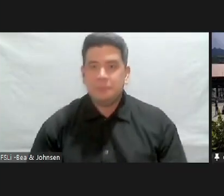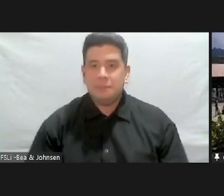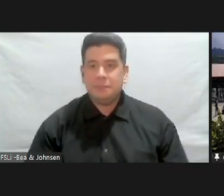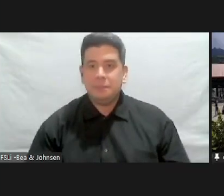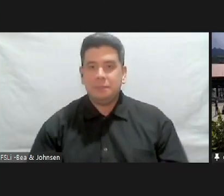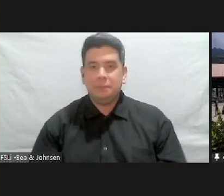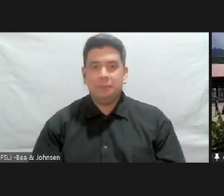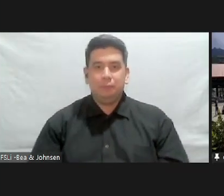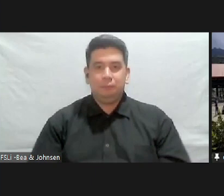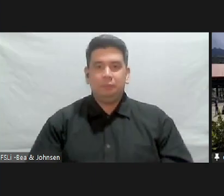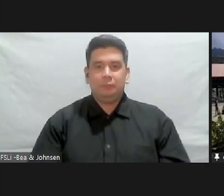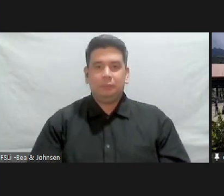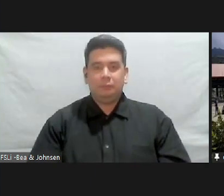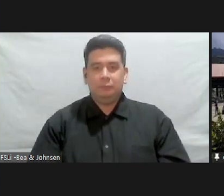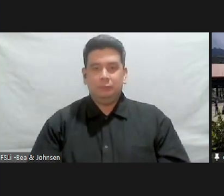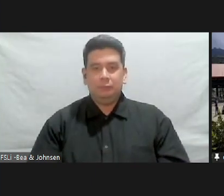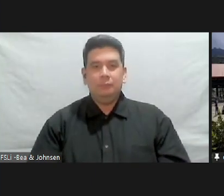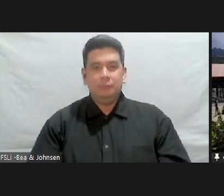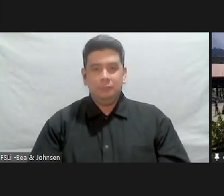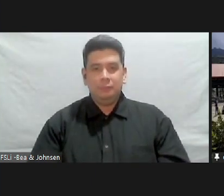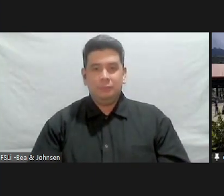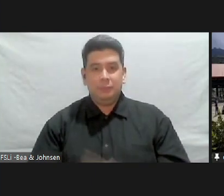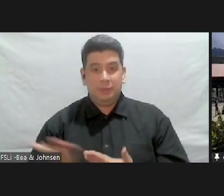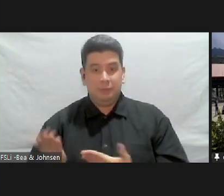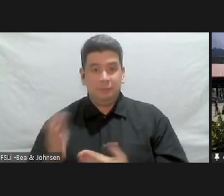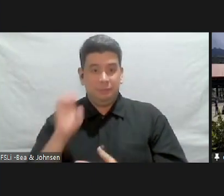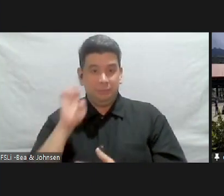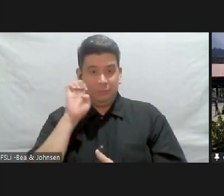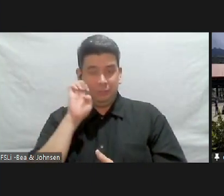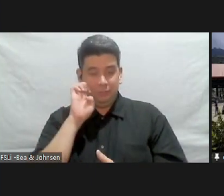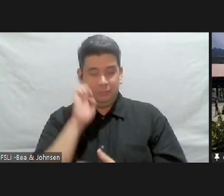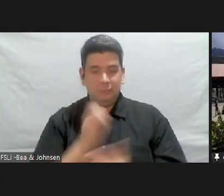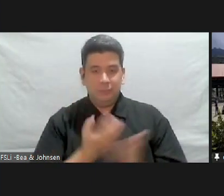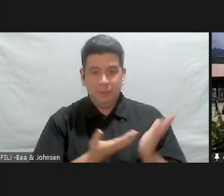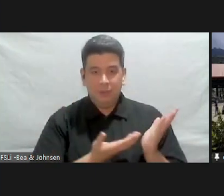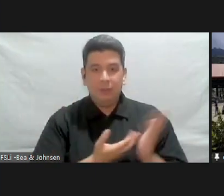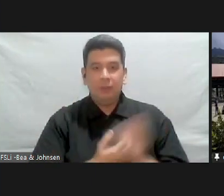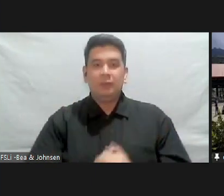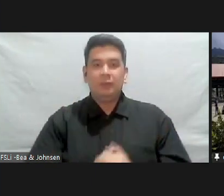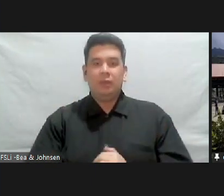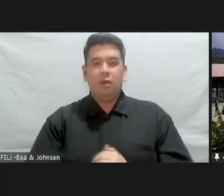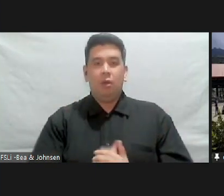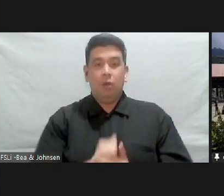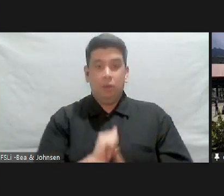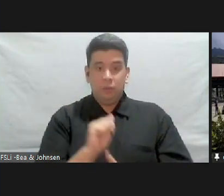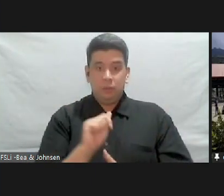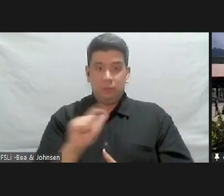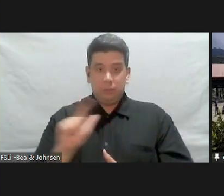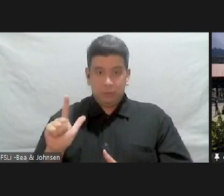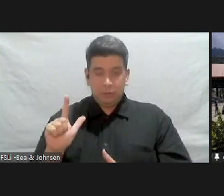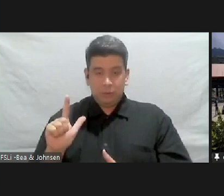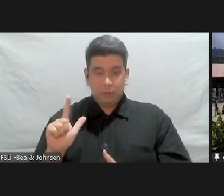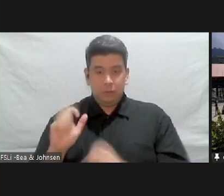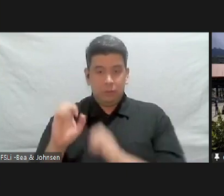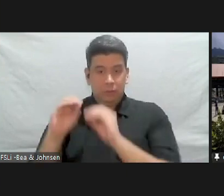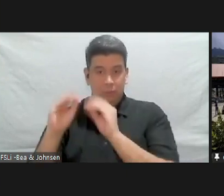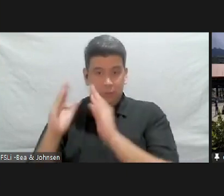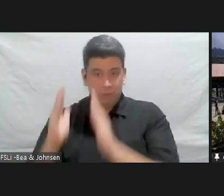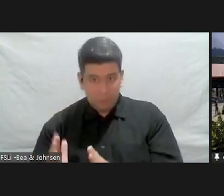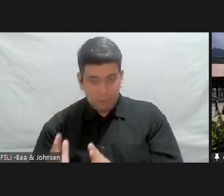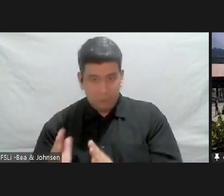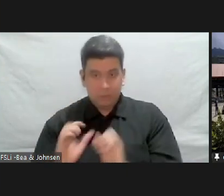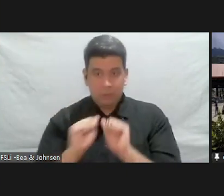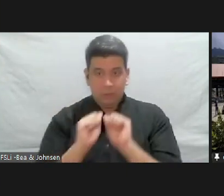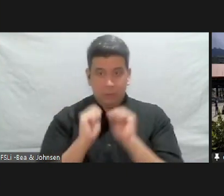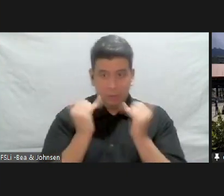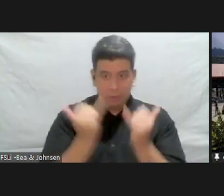Bali, ano po, sa lahat ng mga edukador at lahat ng mga ahensya na tumuturong sa